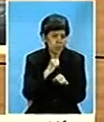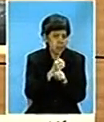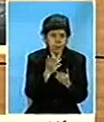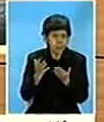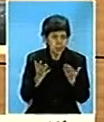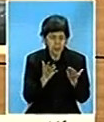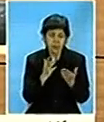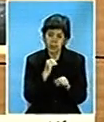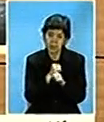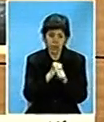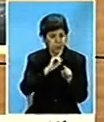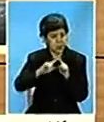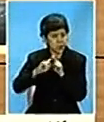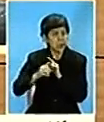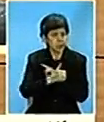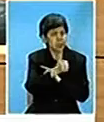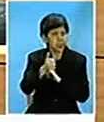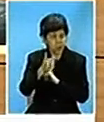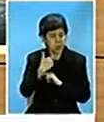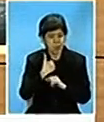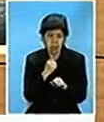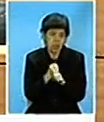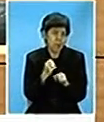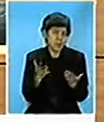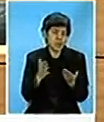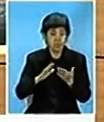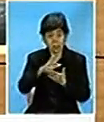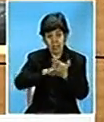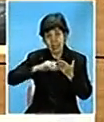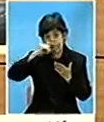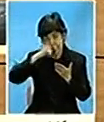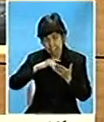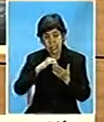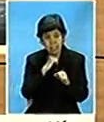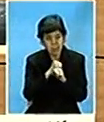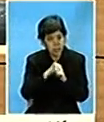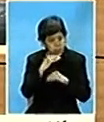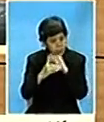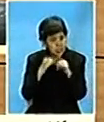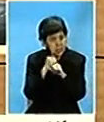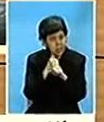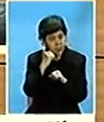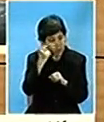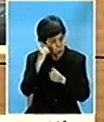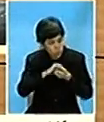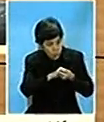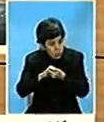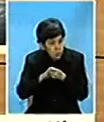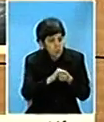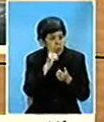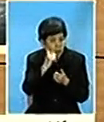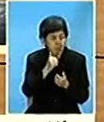ครับเราสามารถจะทำได้ดีกว่าเขาซะอีกนอกจากเราไม่ทำประเทศไทยของเราสามารถจะทำให้ดีกว่านี้ได้ถ้าเราร่วมกันทำท่านประธานที่เค